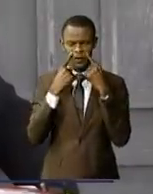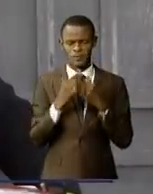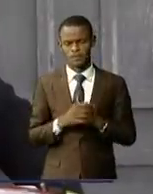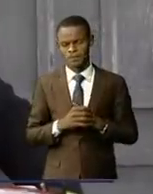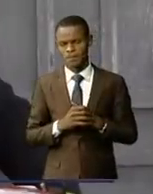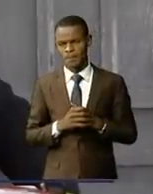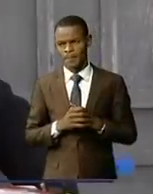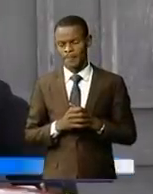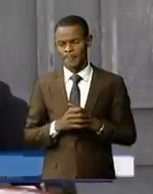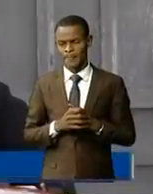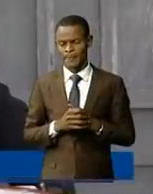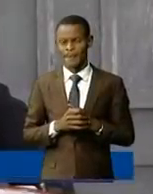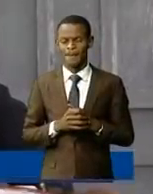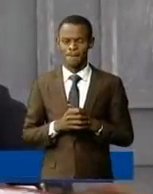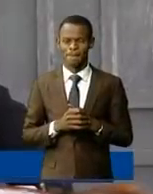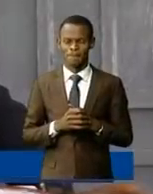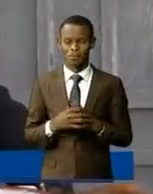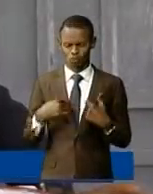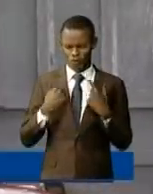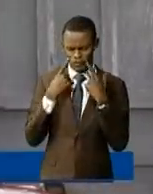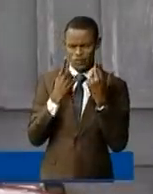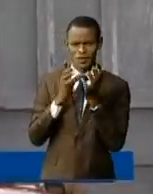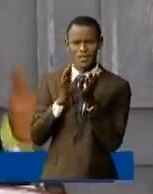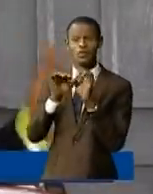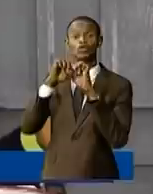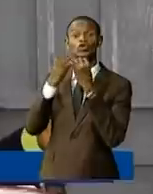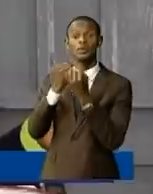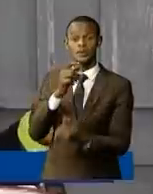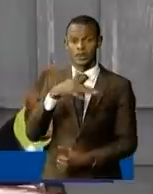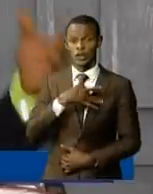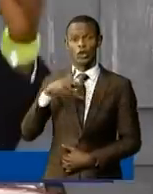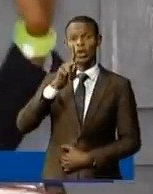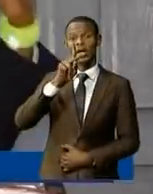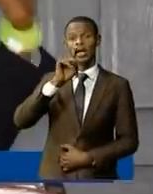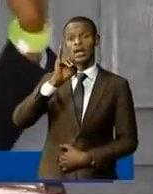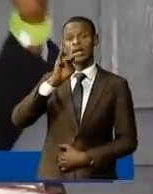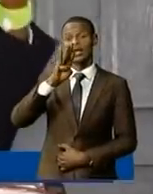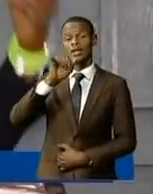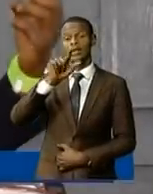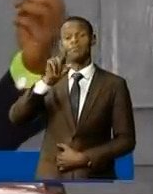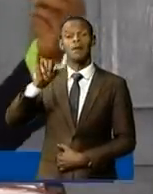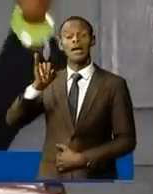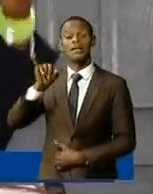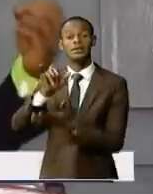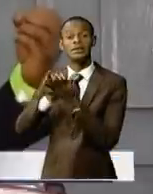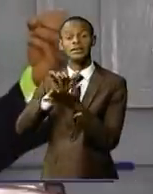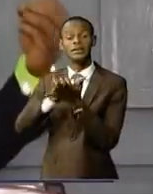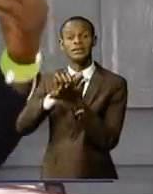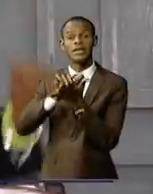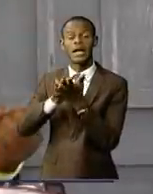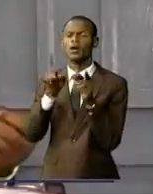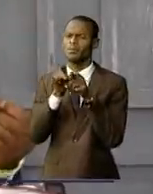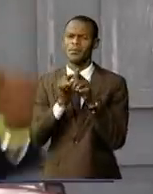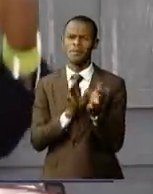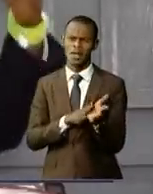mine, je considère l'entreprise Kibali comme une école. Nous tous nous reconnaissons que nous avons quelque chose de valeur qui nous unit